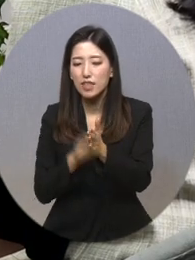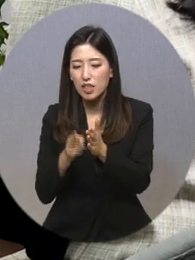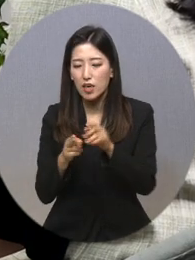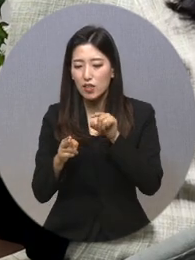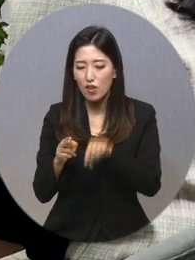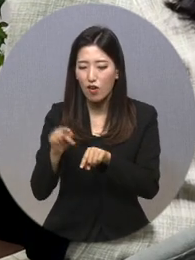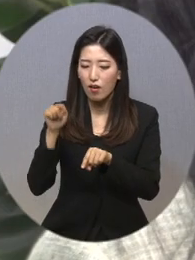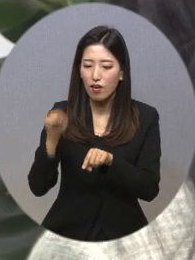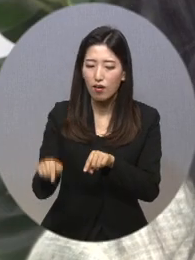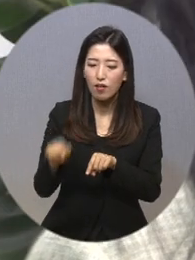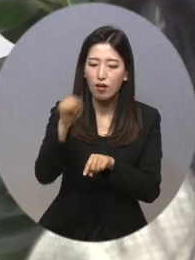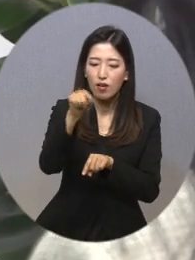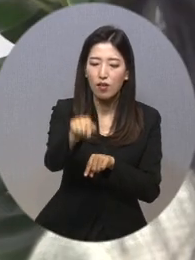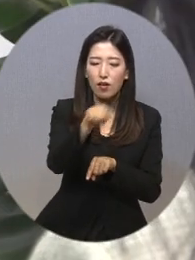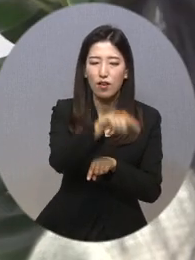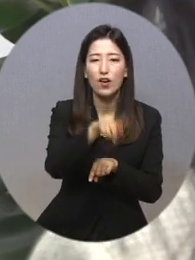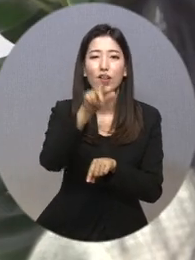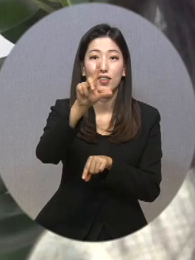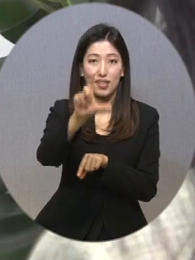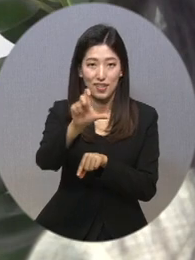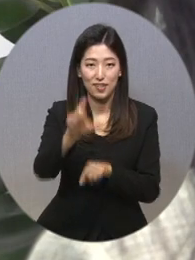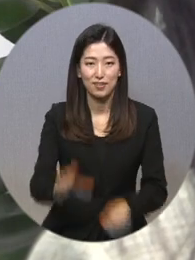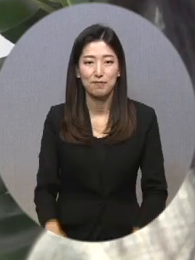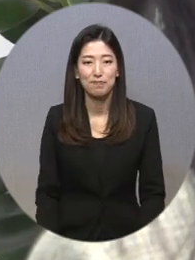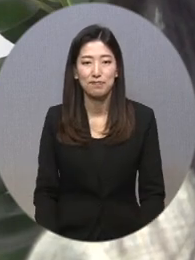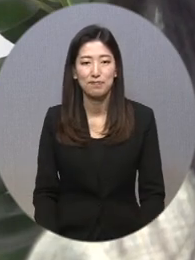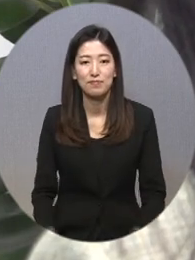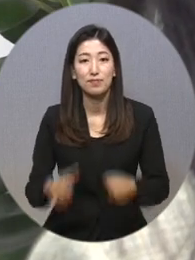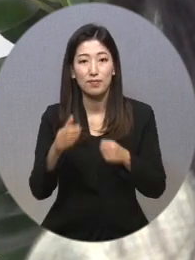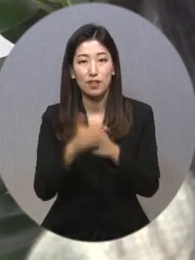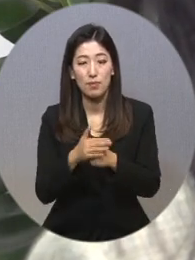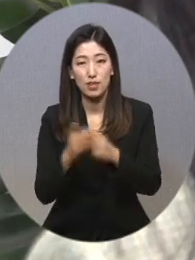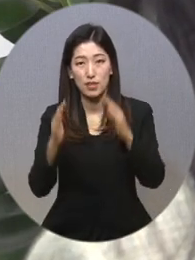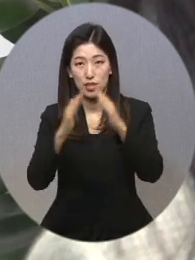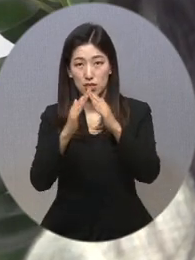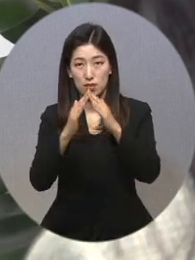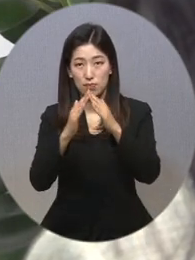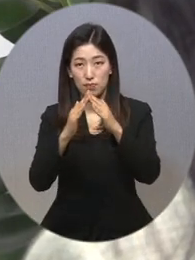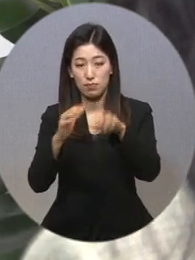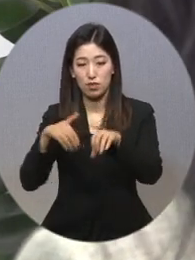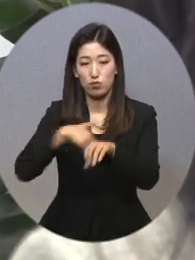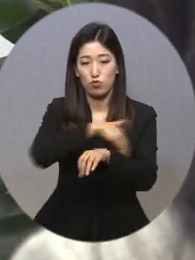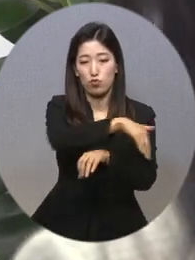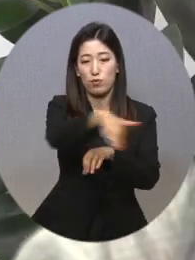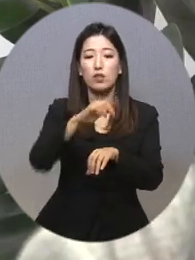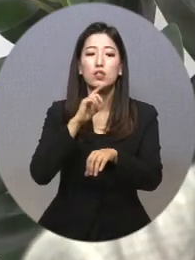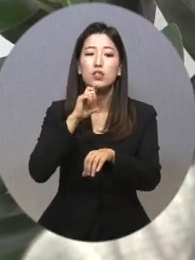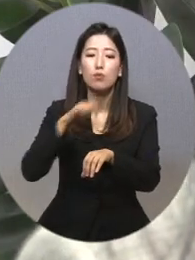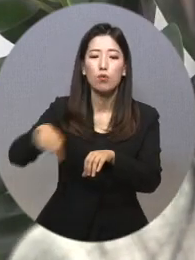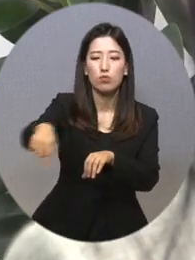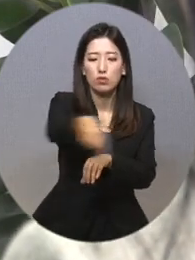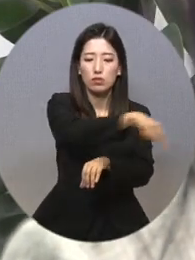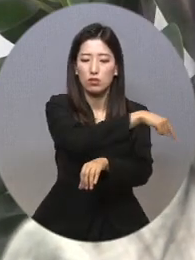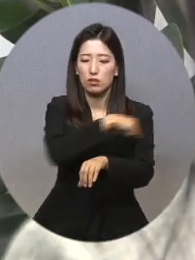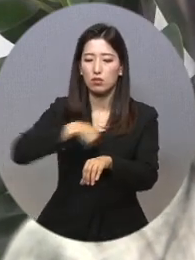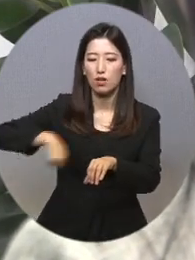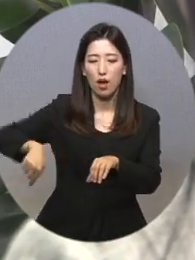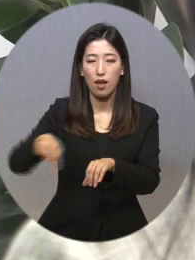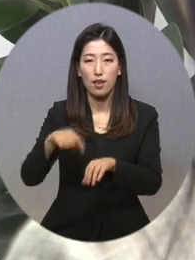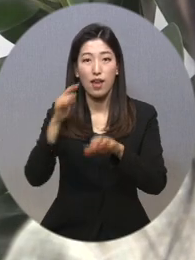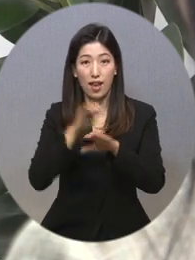될 것입니다. 컴팩트 시티를 구성하는데 매우 중요한 가치를 가질 것입니다. 물론 그렇게 되기